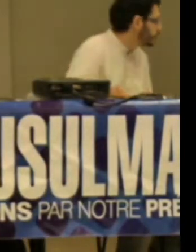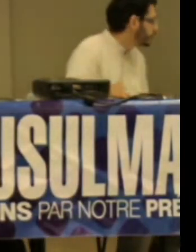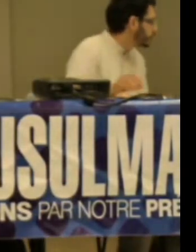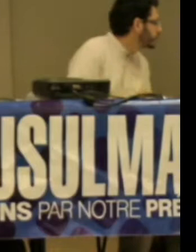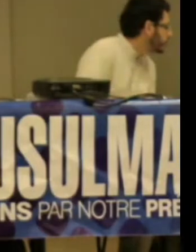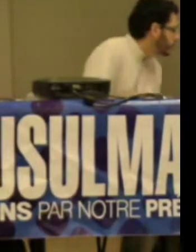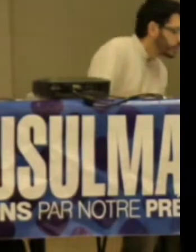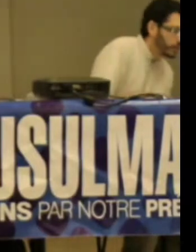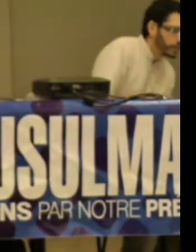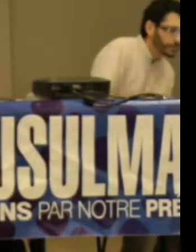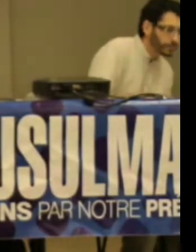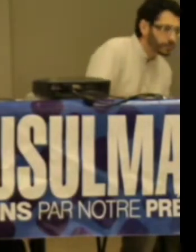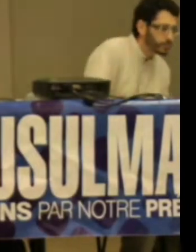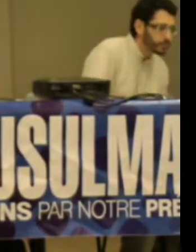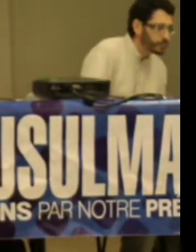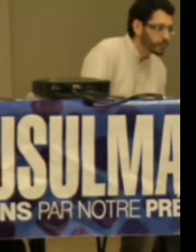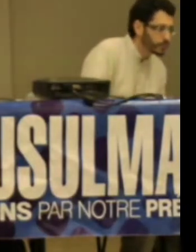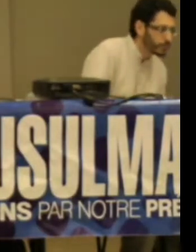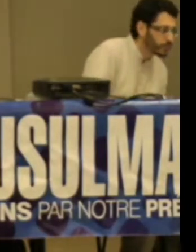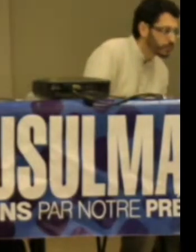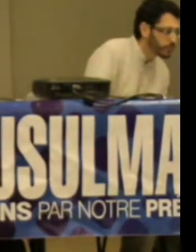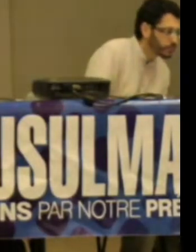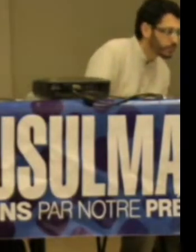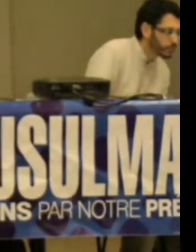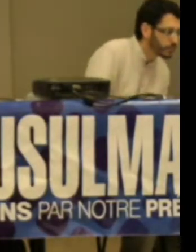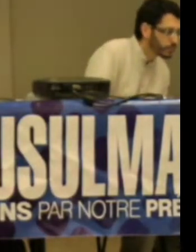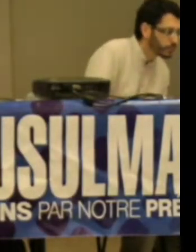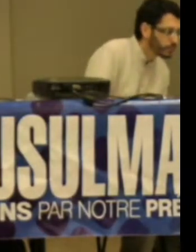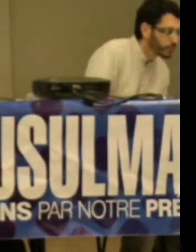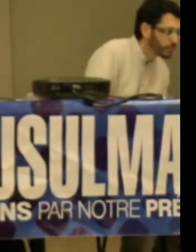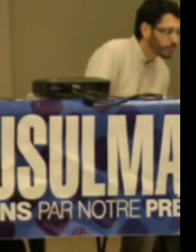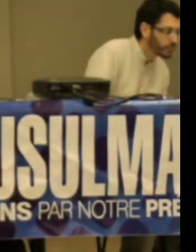فلما نجاهم إلى البر إذا هم يشركون